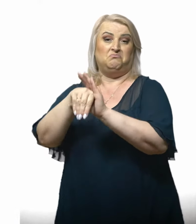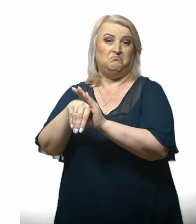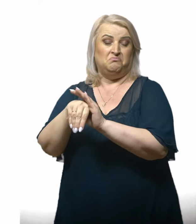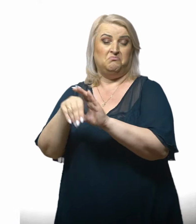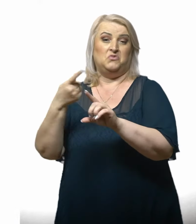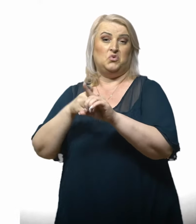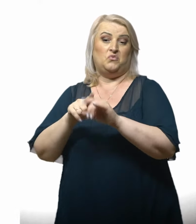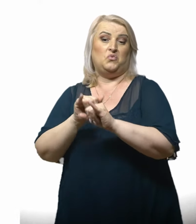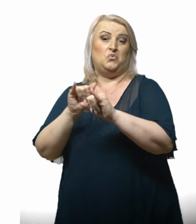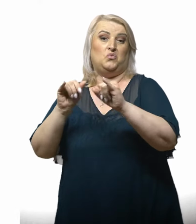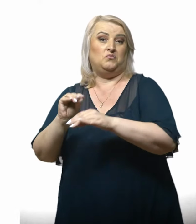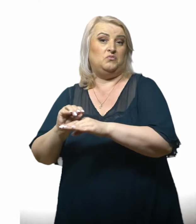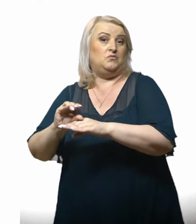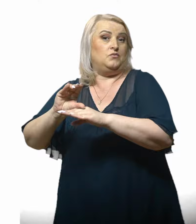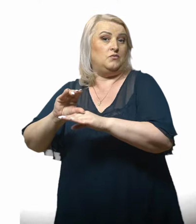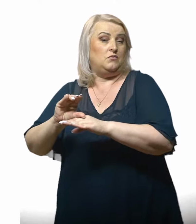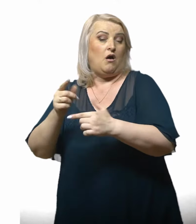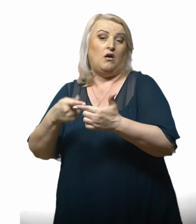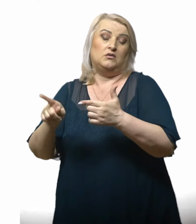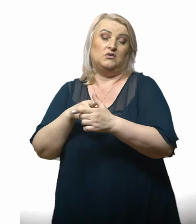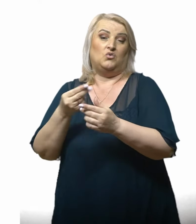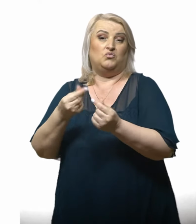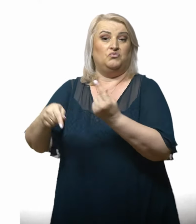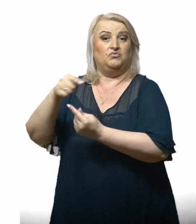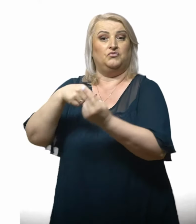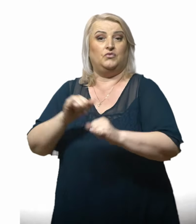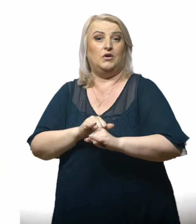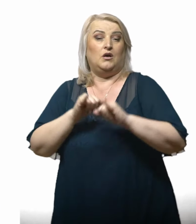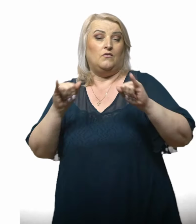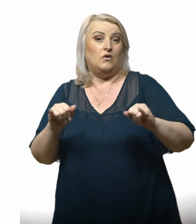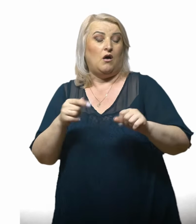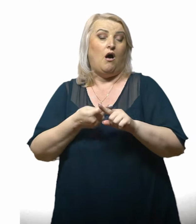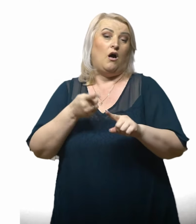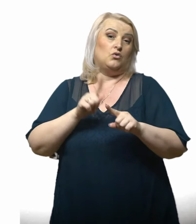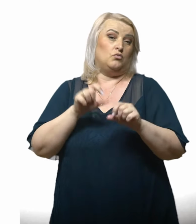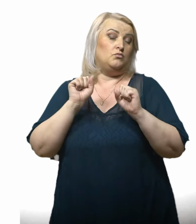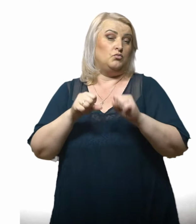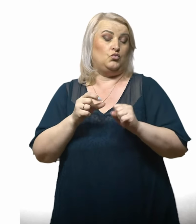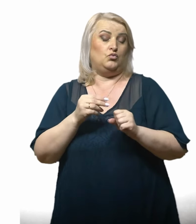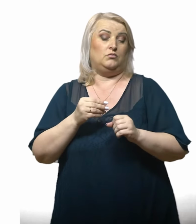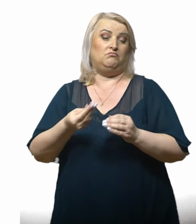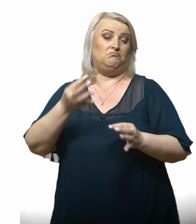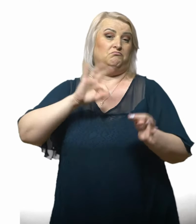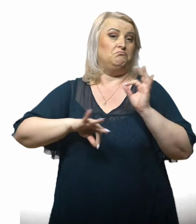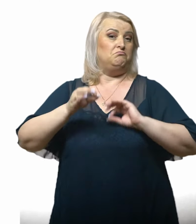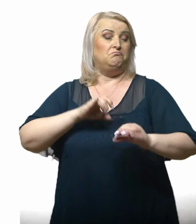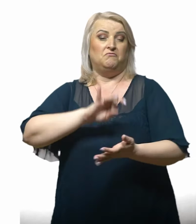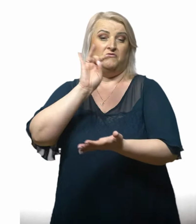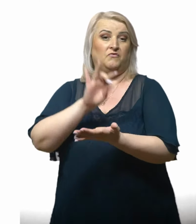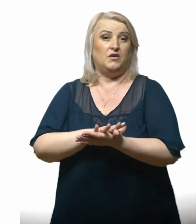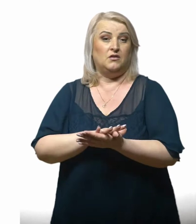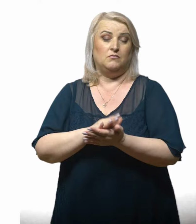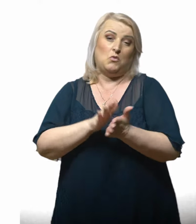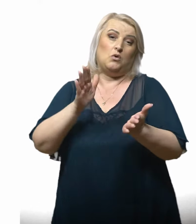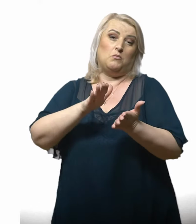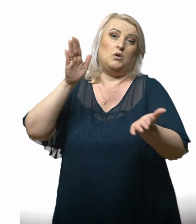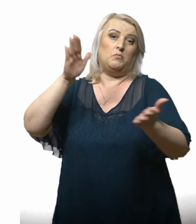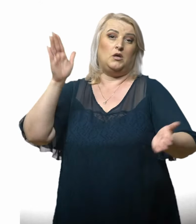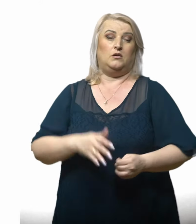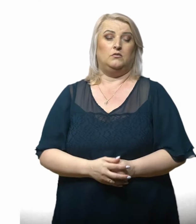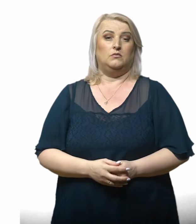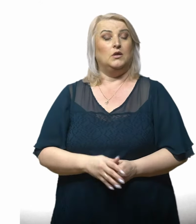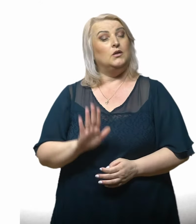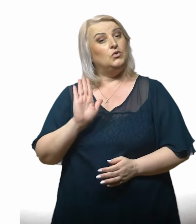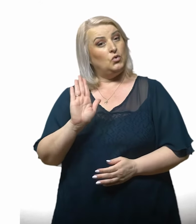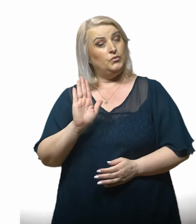se mulțească sau putem să facem afaceri, care ulterior să ne aducă venituri stabile, din ce în ce mai mari.